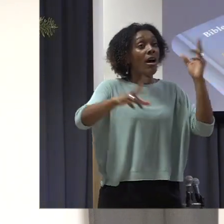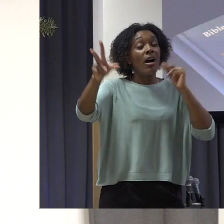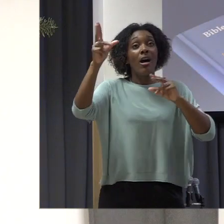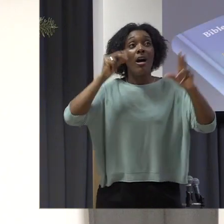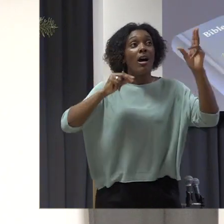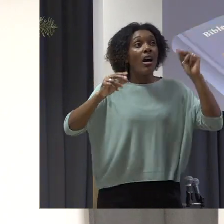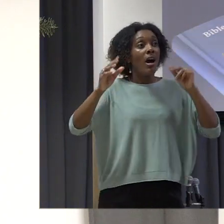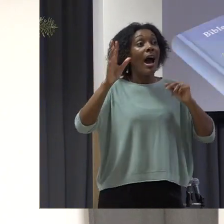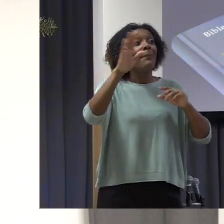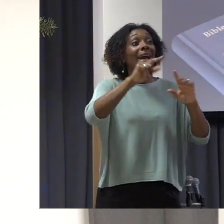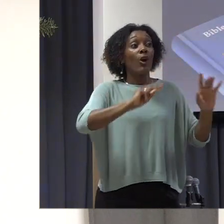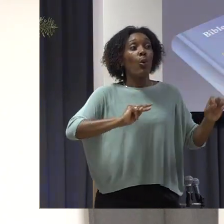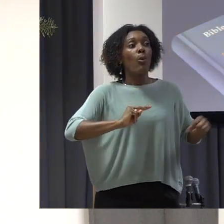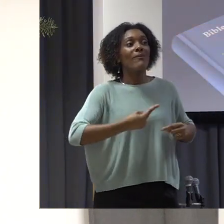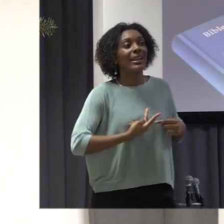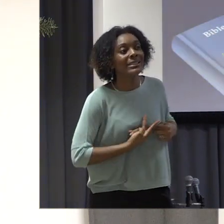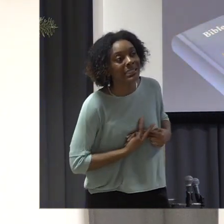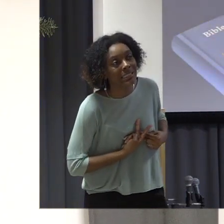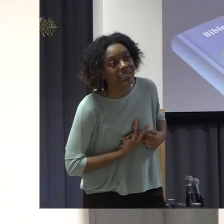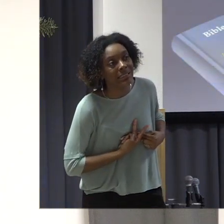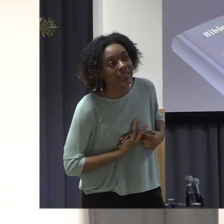sont convertis à Dieu